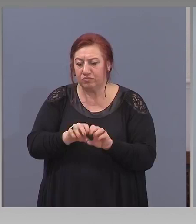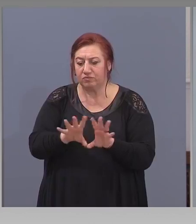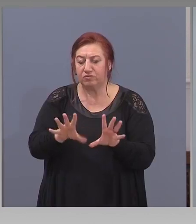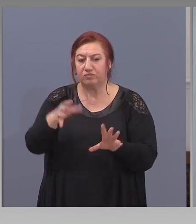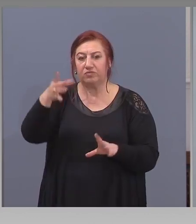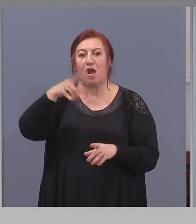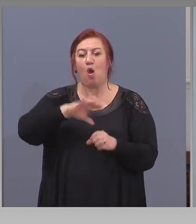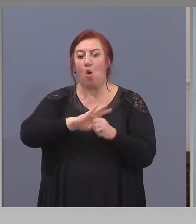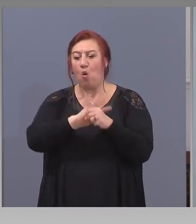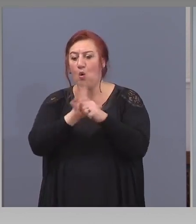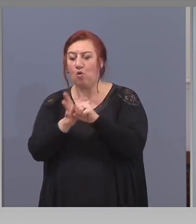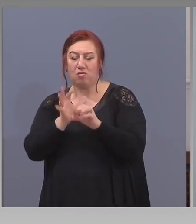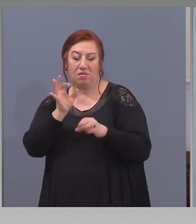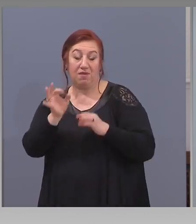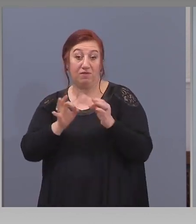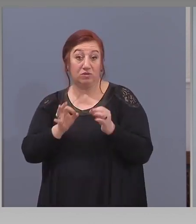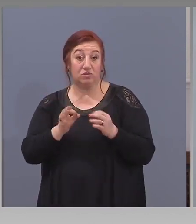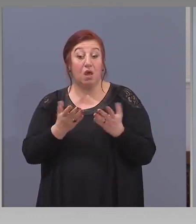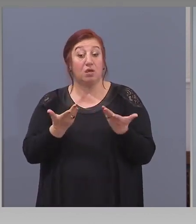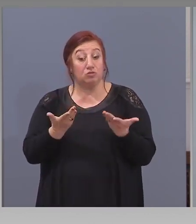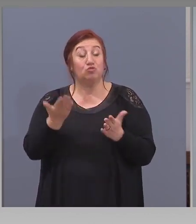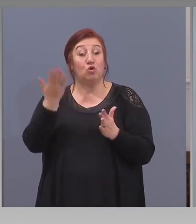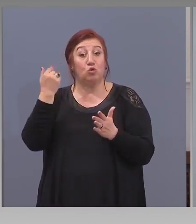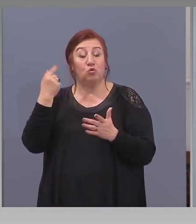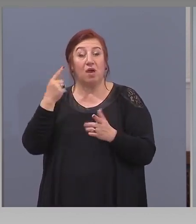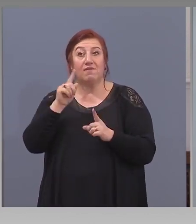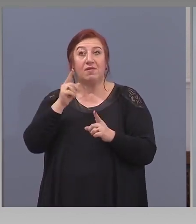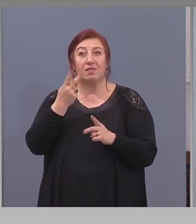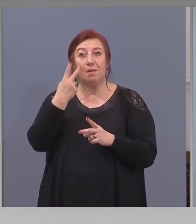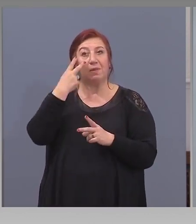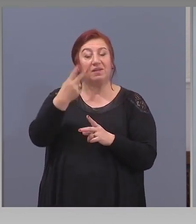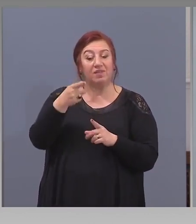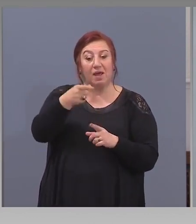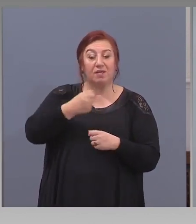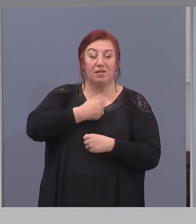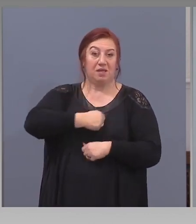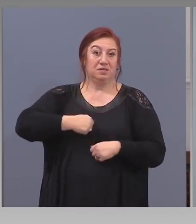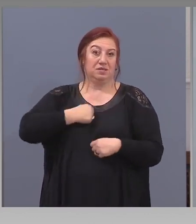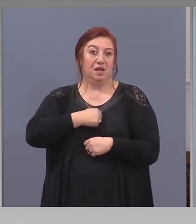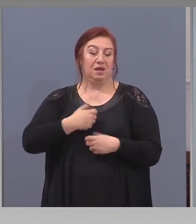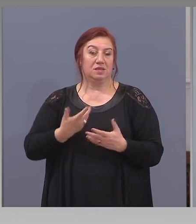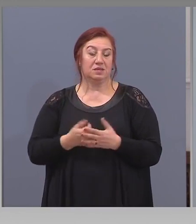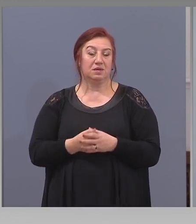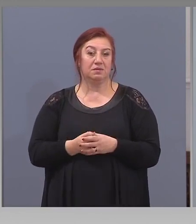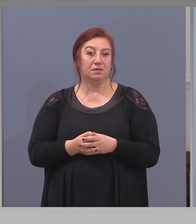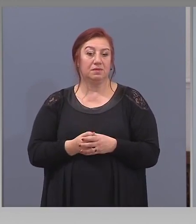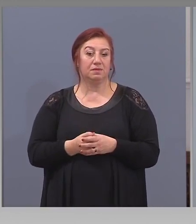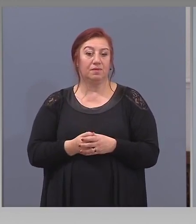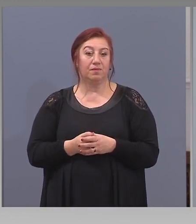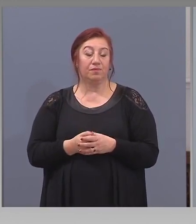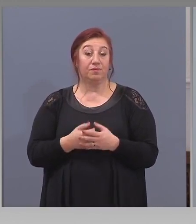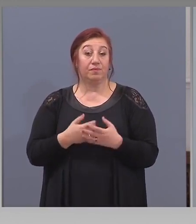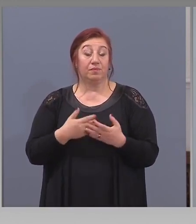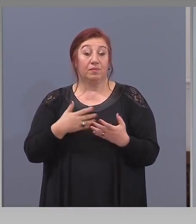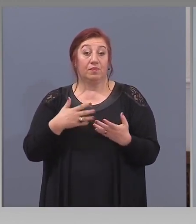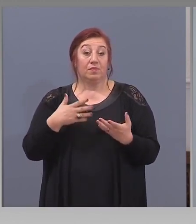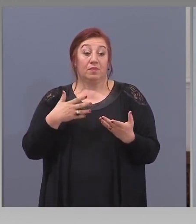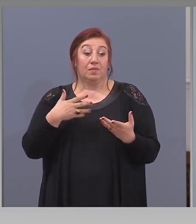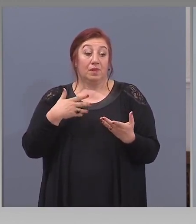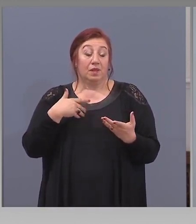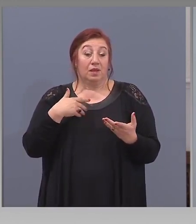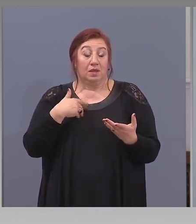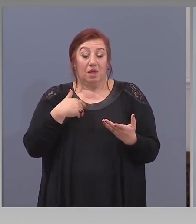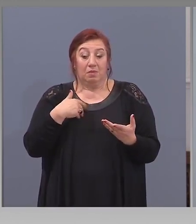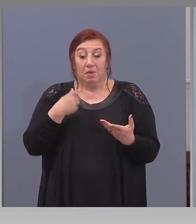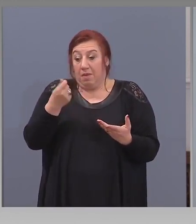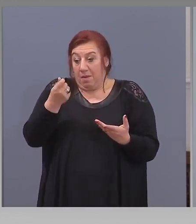Защо той тогава не предугади тази криза, да казва, не на време. И ние имахме 8000 облекла, раздавахме